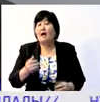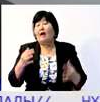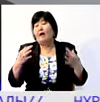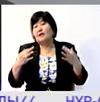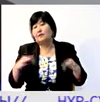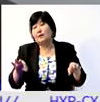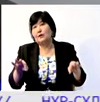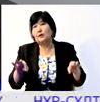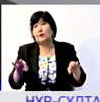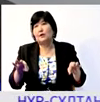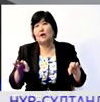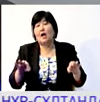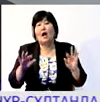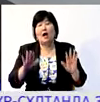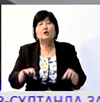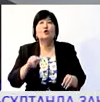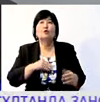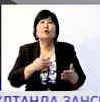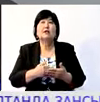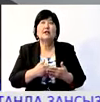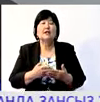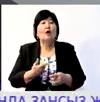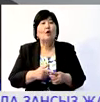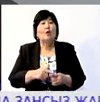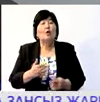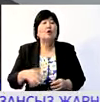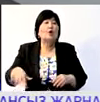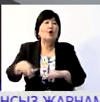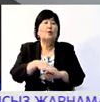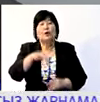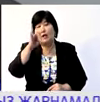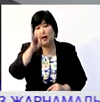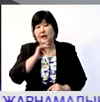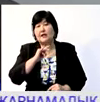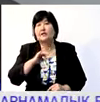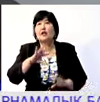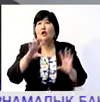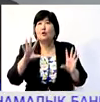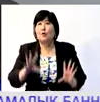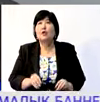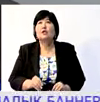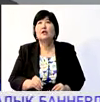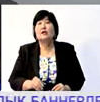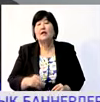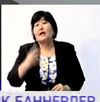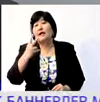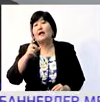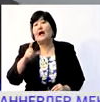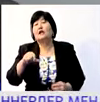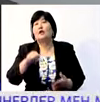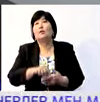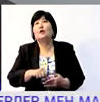освобожденной основе жұмыс жасайды. Ол бүкіл Қазақстан бойынша кемінде екі адамнан болғанның